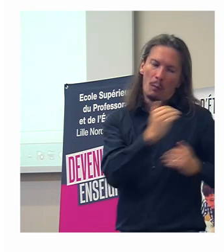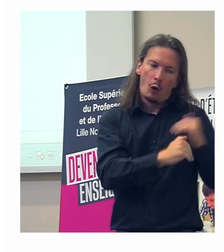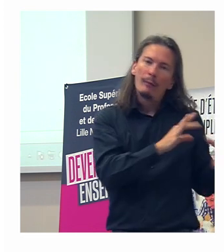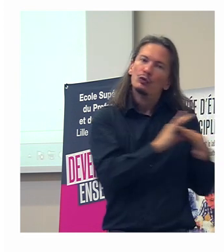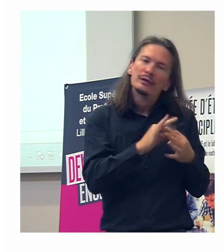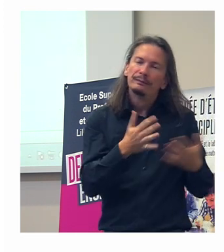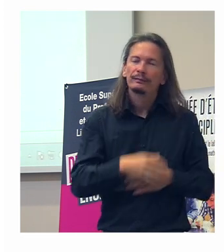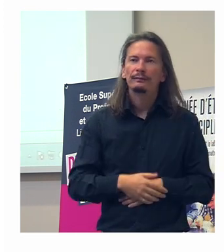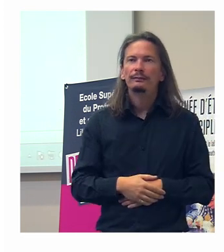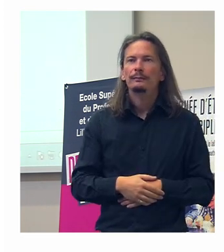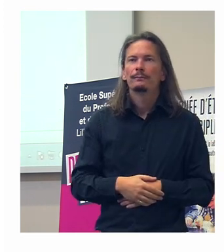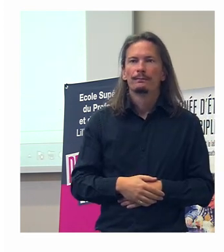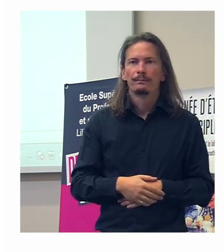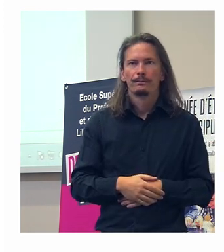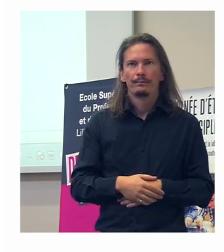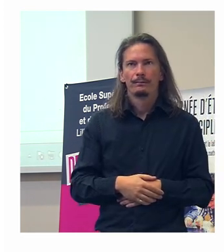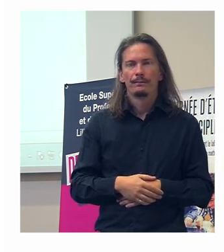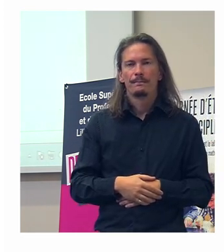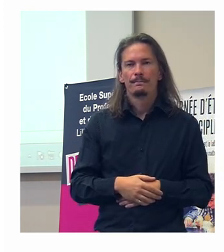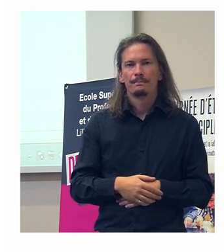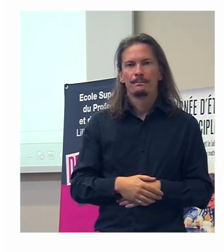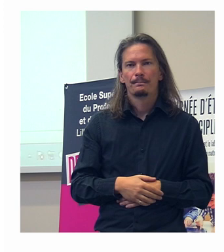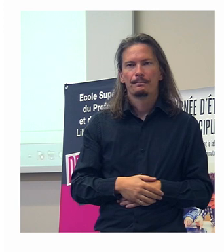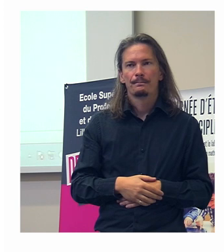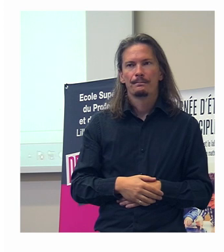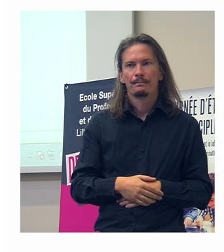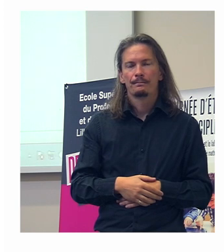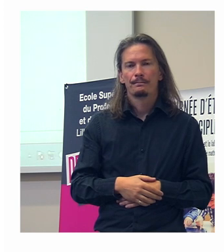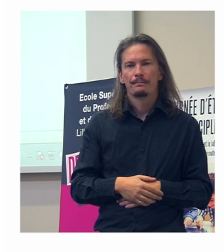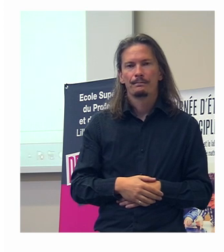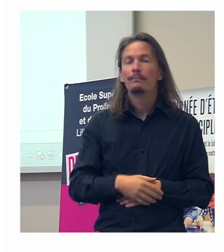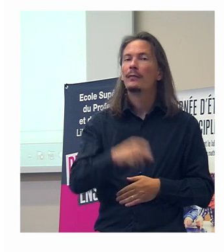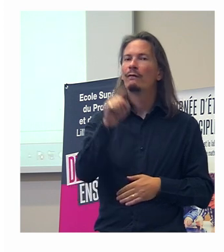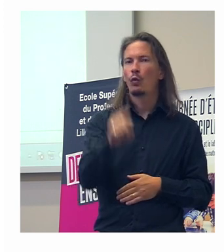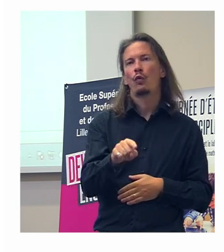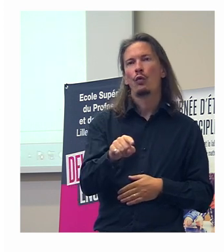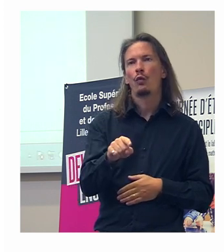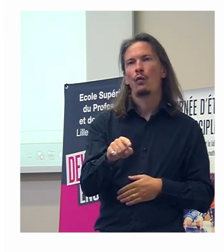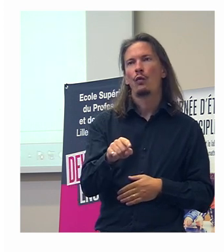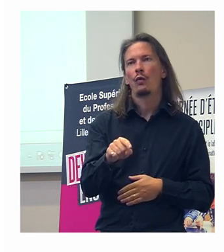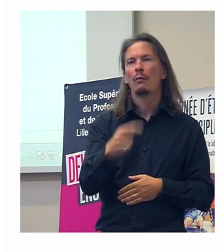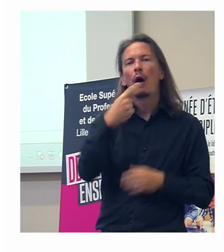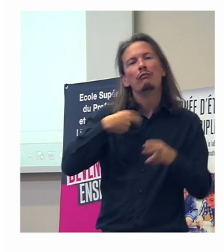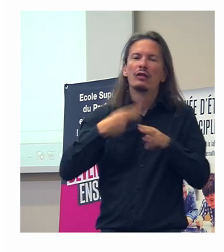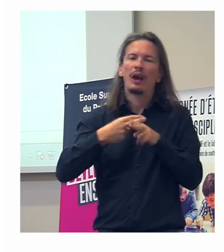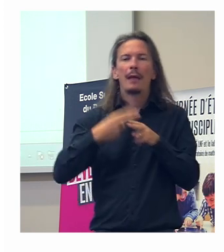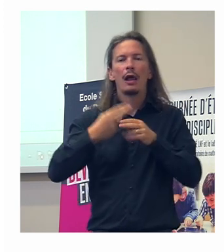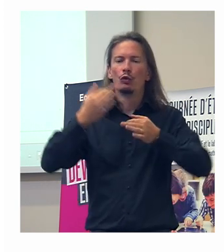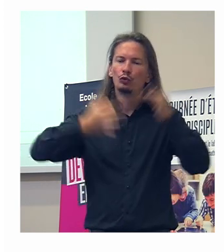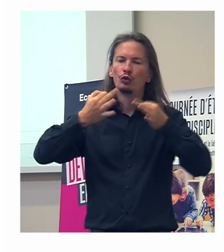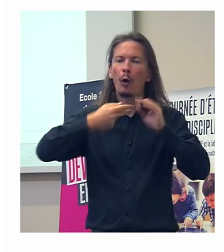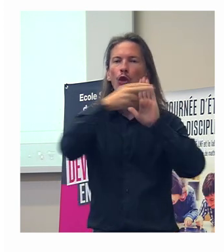programme, c'est d'exercer et de développer, alors moi j'appelle ça le jugement